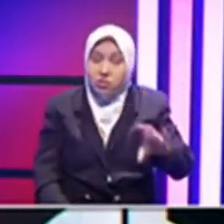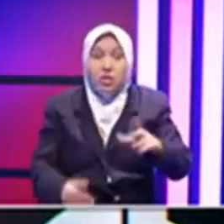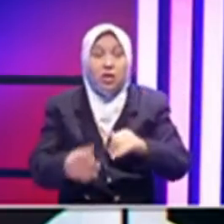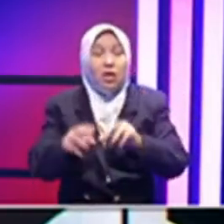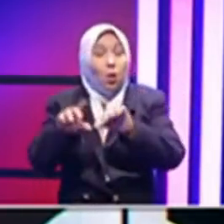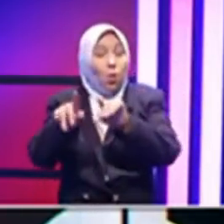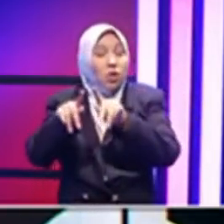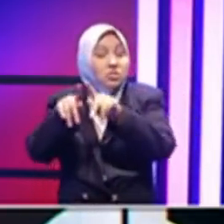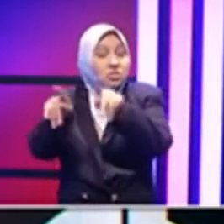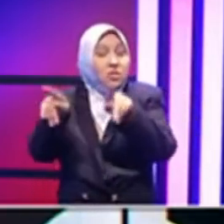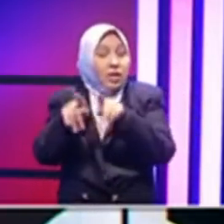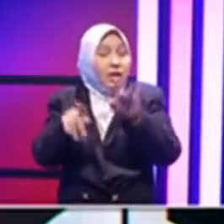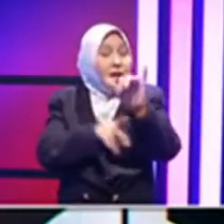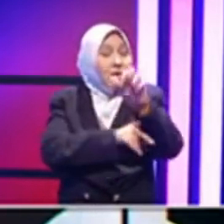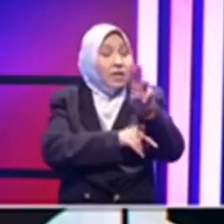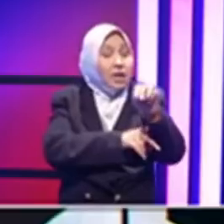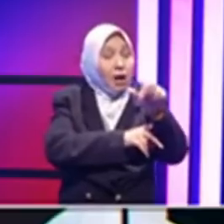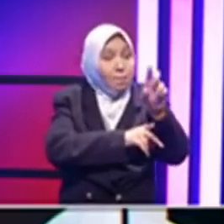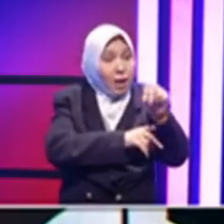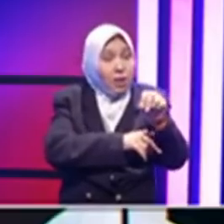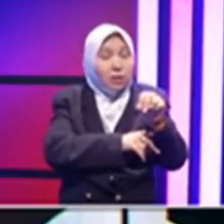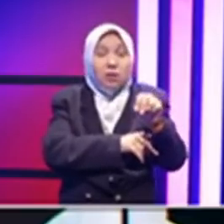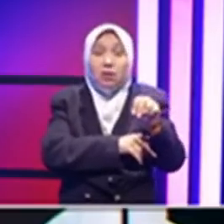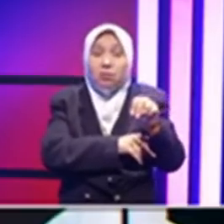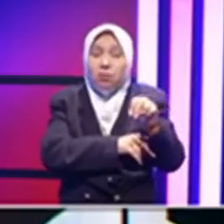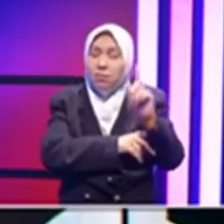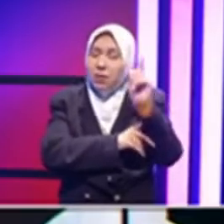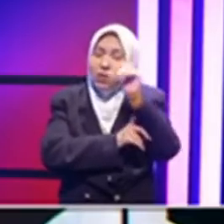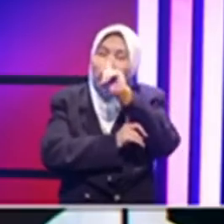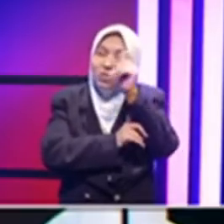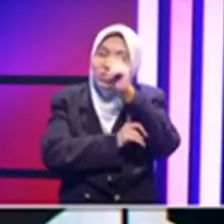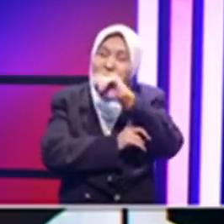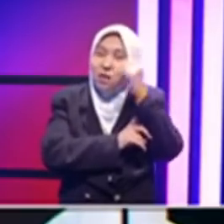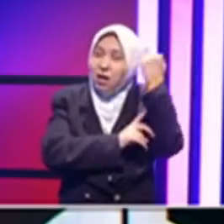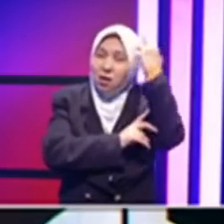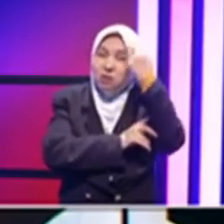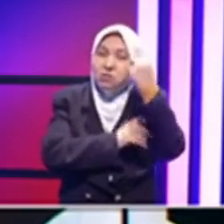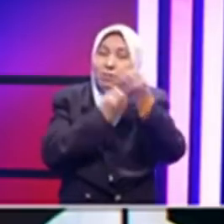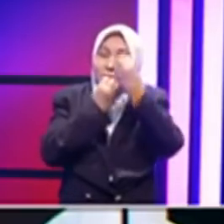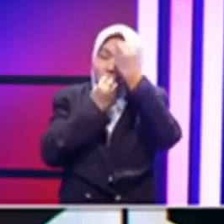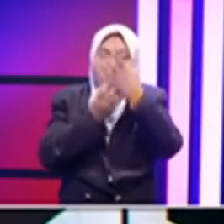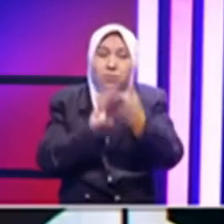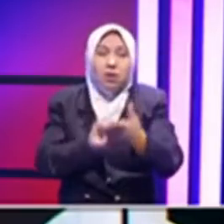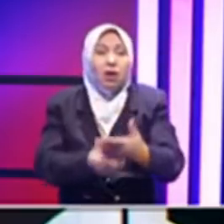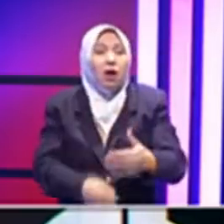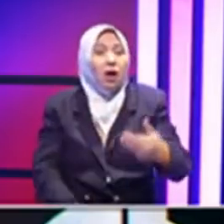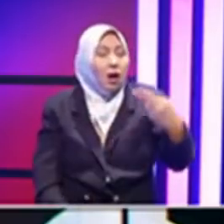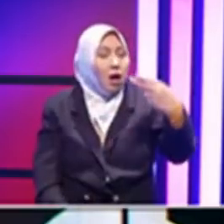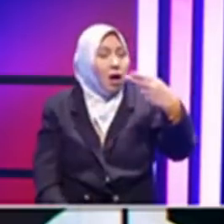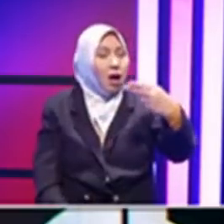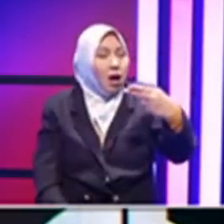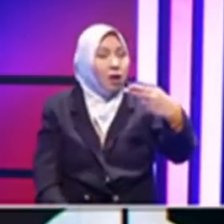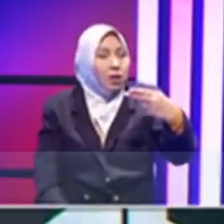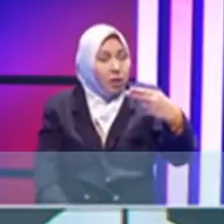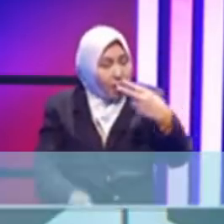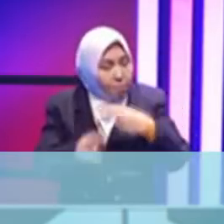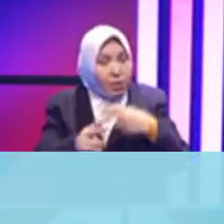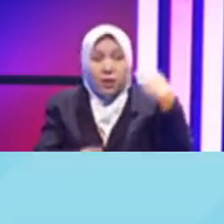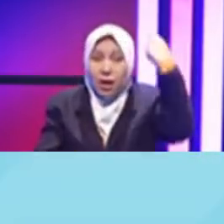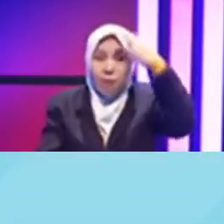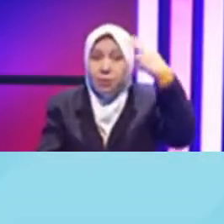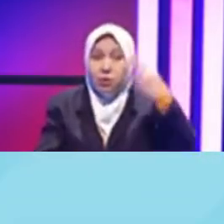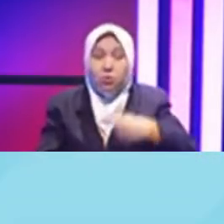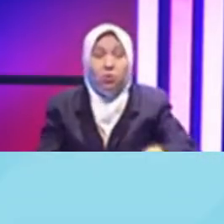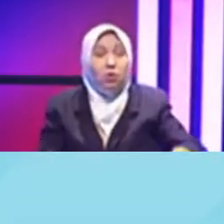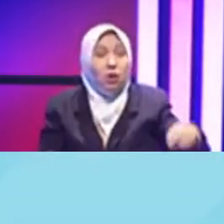Yaman, di mana Hadramaut, ya, di mana mereka ini mendustakan Rasul yang dimaklumkan namanya Hanzalah bin Safwan, ya, nama nabi tersebut. Tak pernah kita